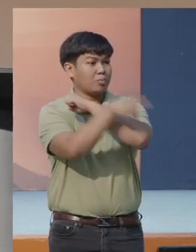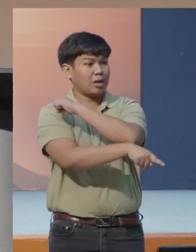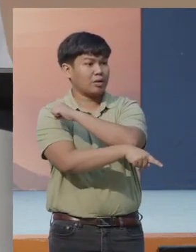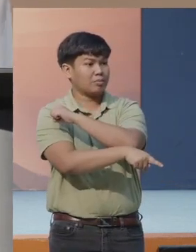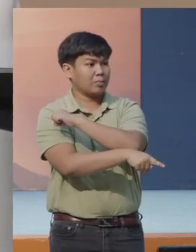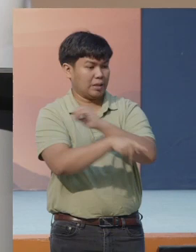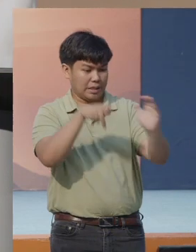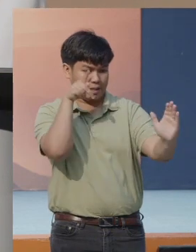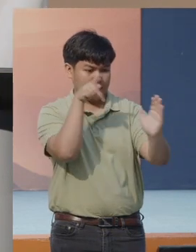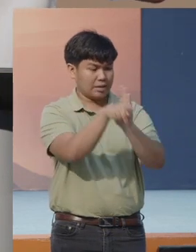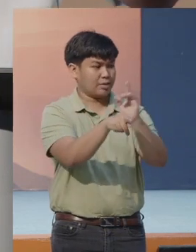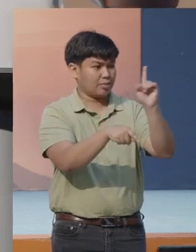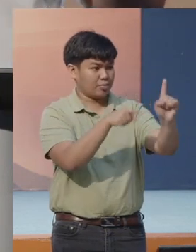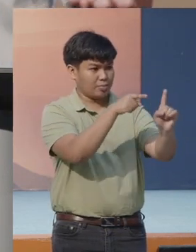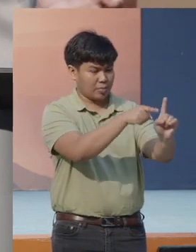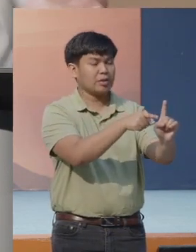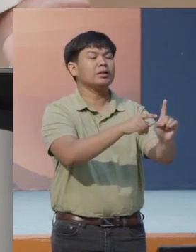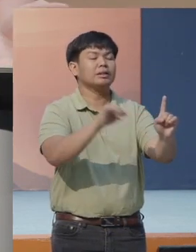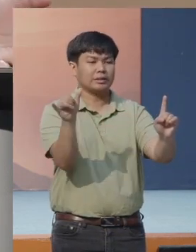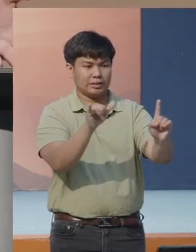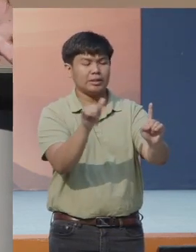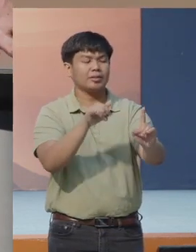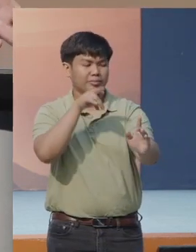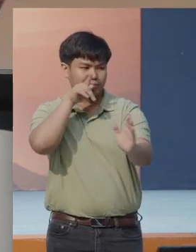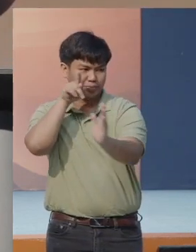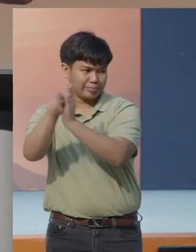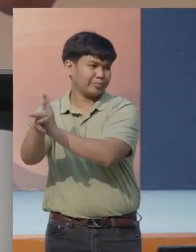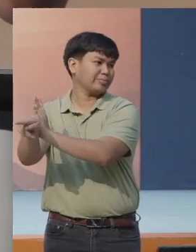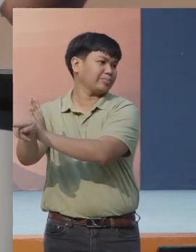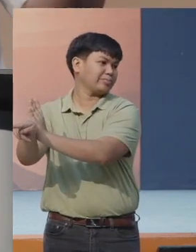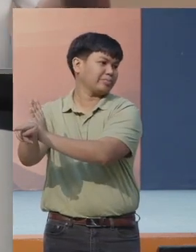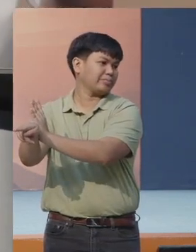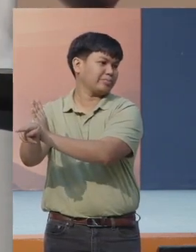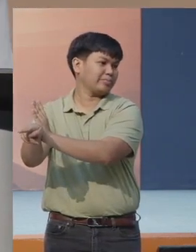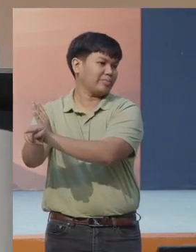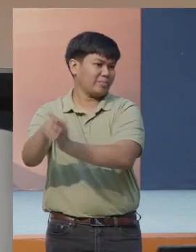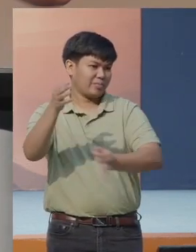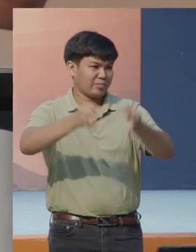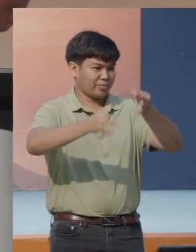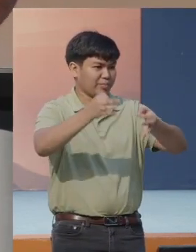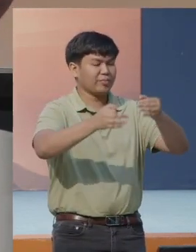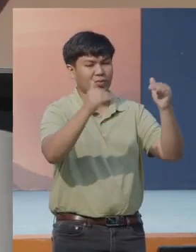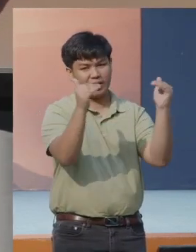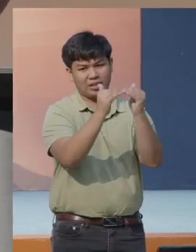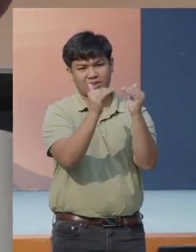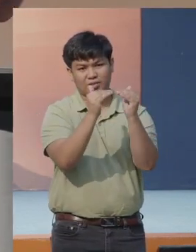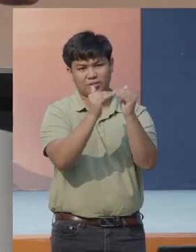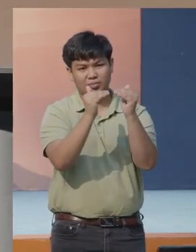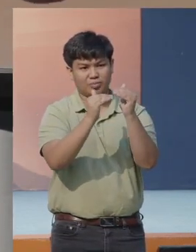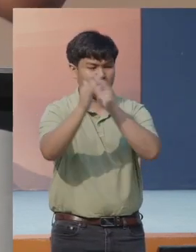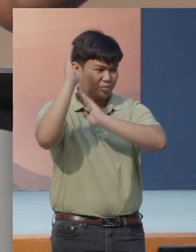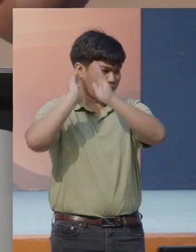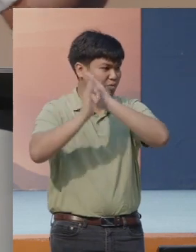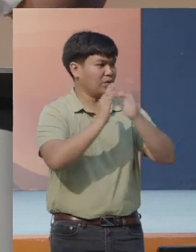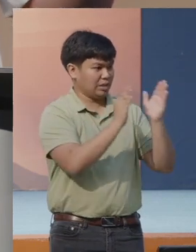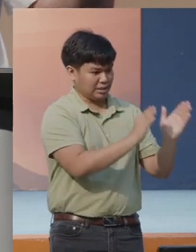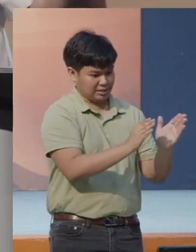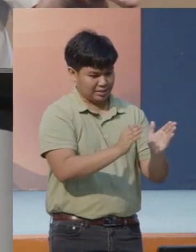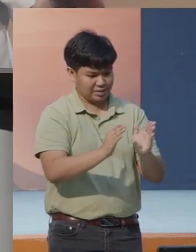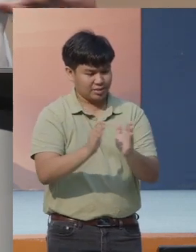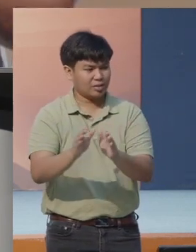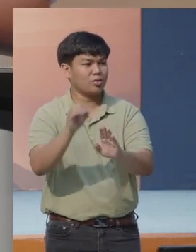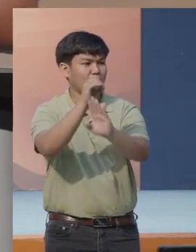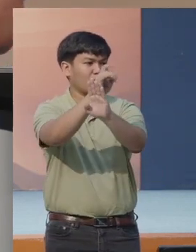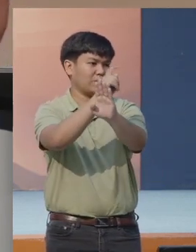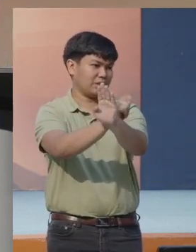killing a person is also death. Tama lang in the justice system in the Old